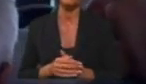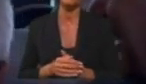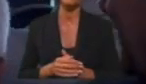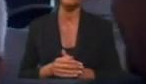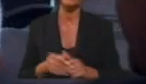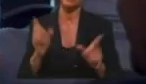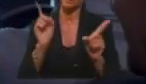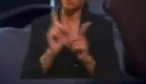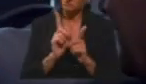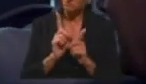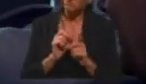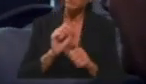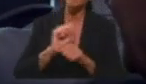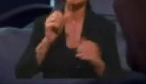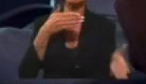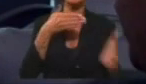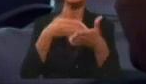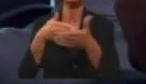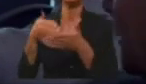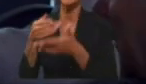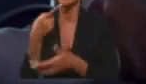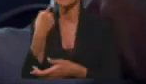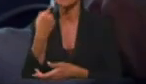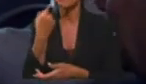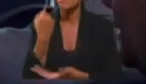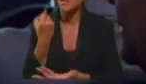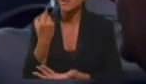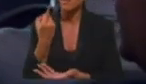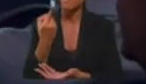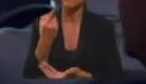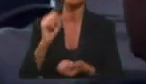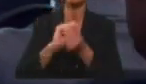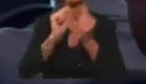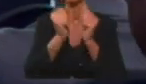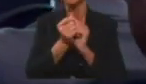No i oczywiście też pojawiają się tu jakieś bariery, tak, na przykład bariera językowa,